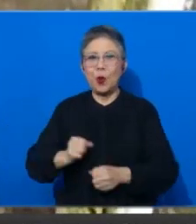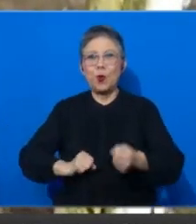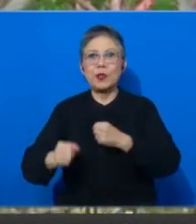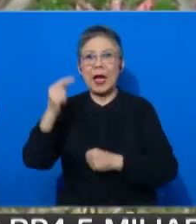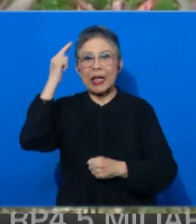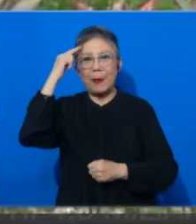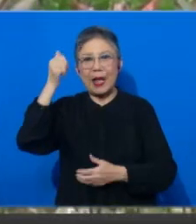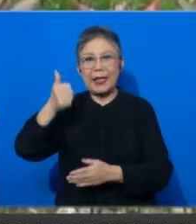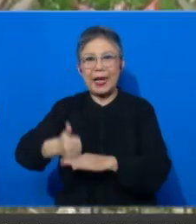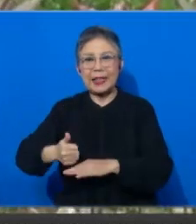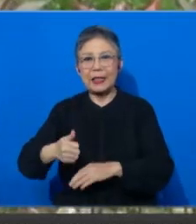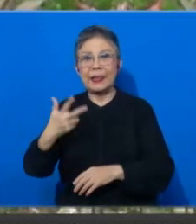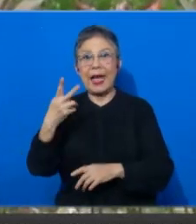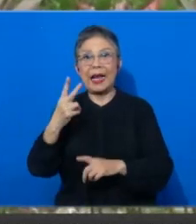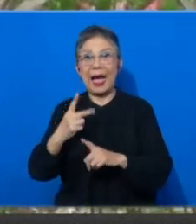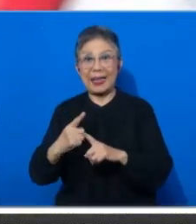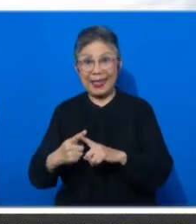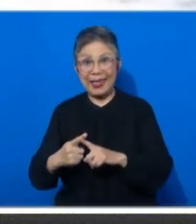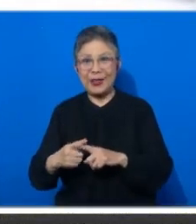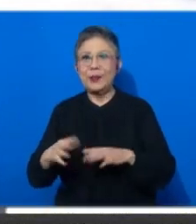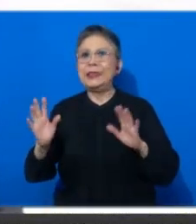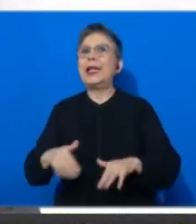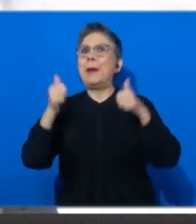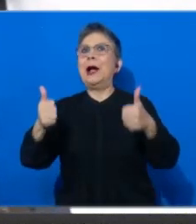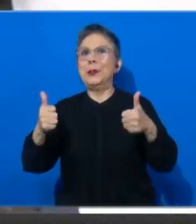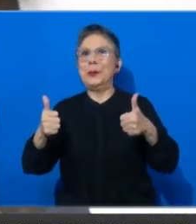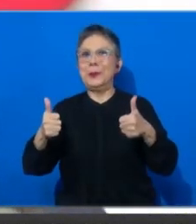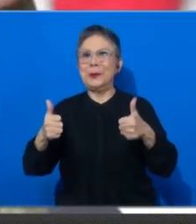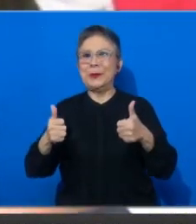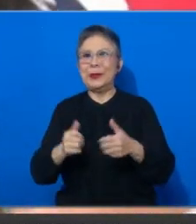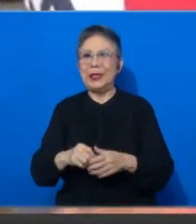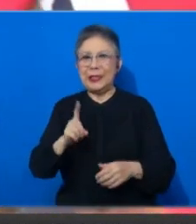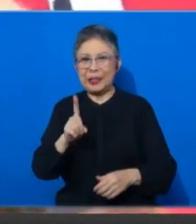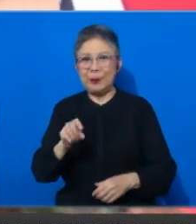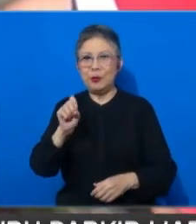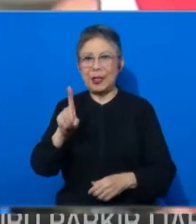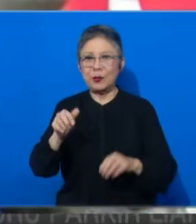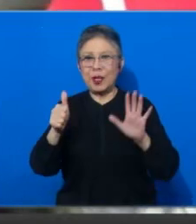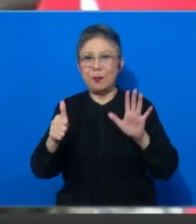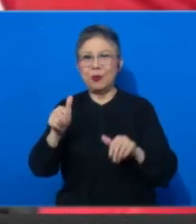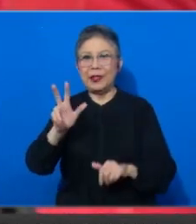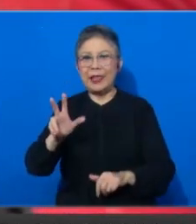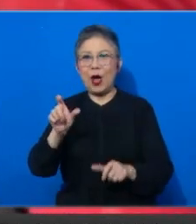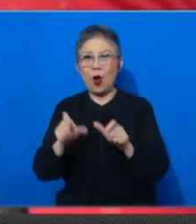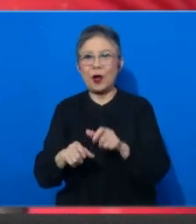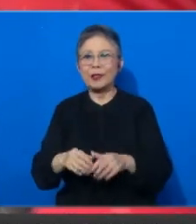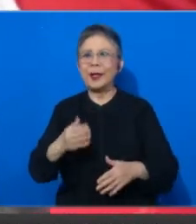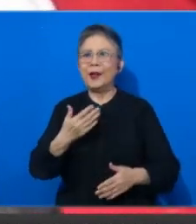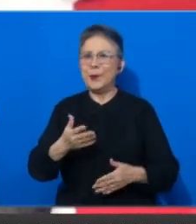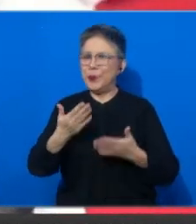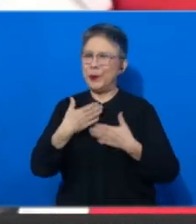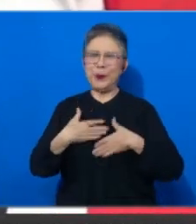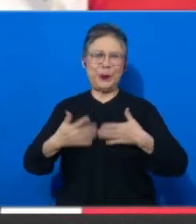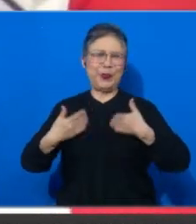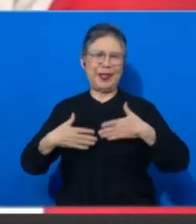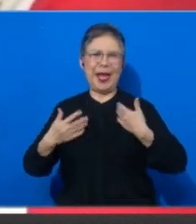sudah menjabat 3 periode ini pun membuahkan hasil. Kini 1.163 warganya sudah tidak lagi